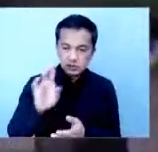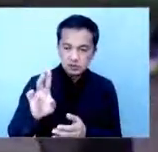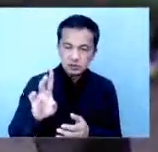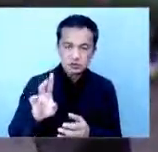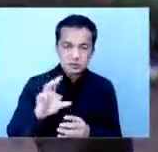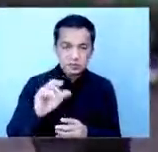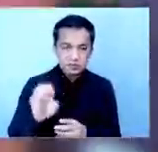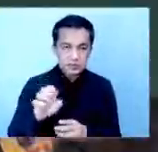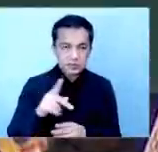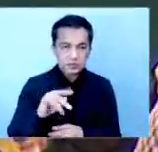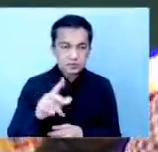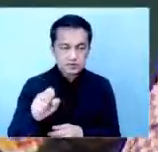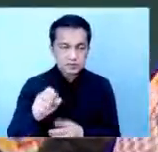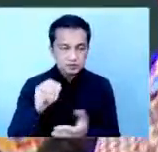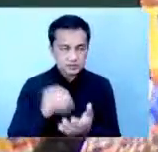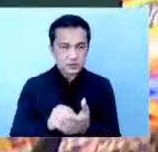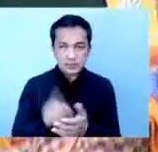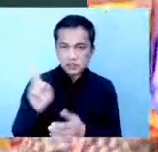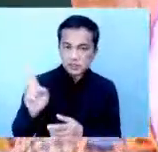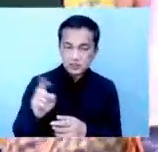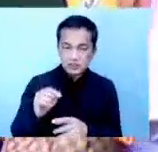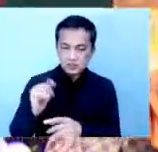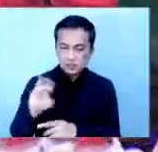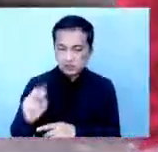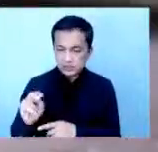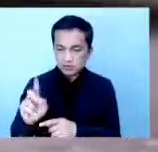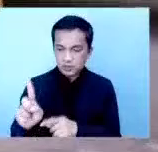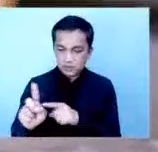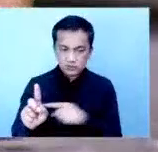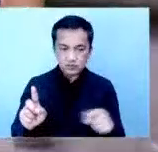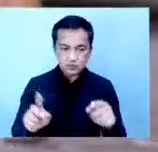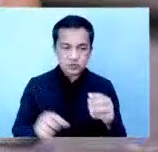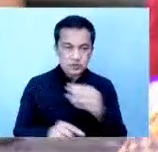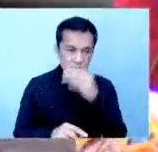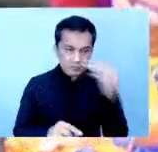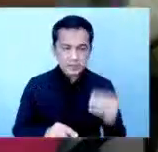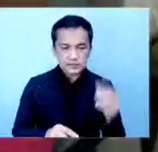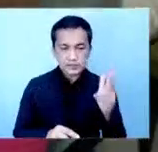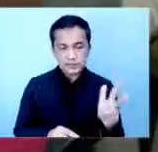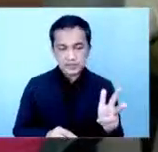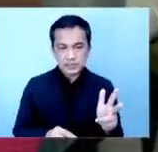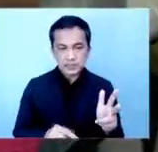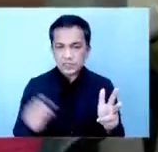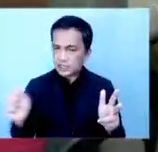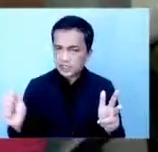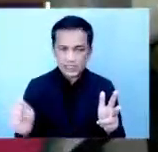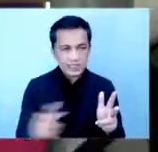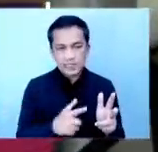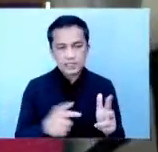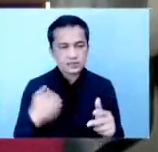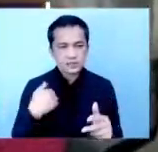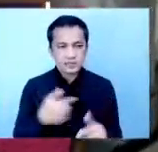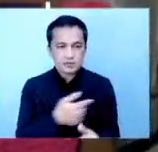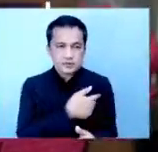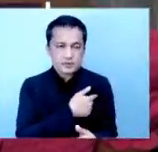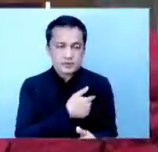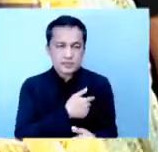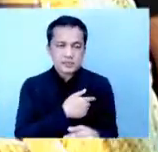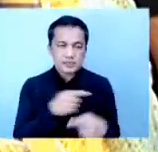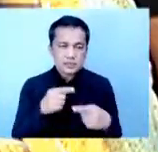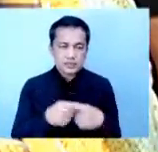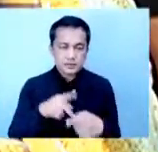ng pertussis ang naitala mula January 1 hanggang nitong March 30. Lahat sila hindi pa raw nabakunahan laban sa